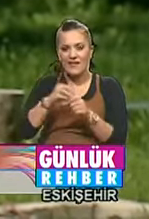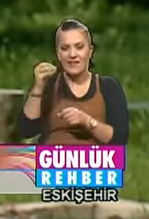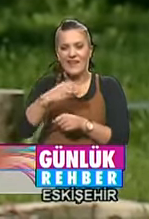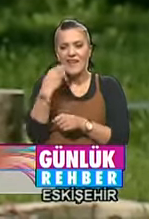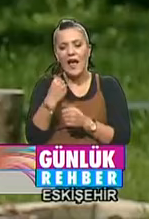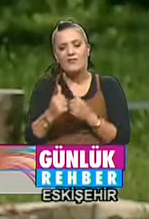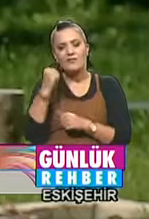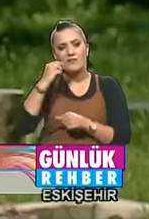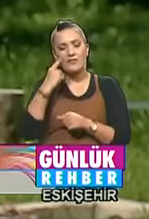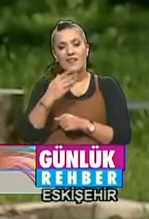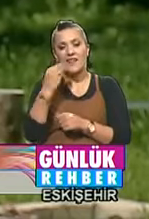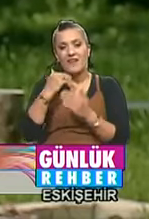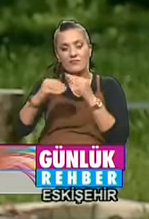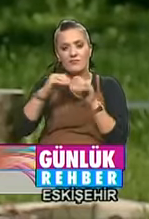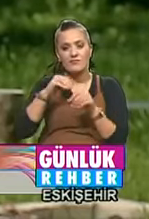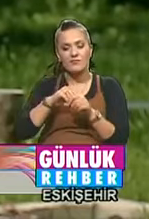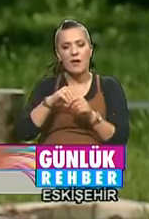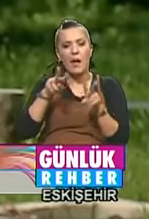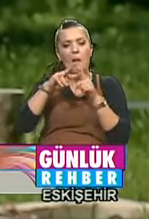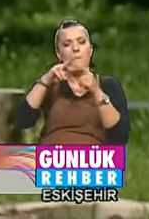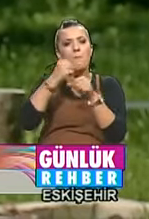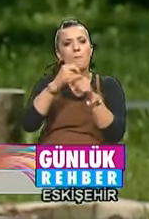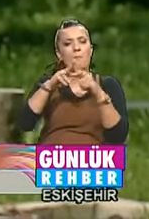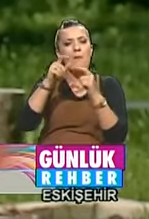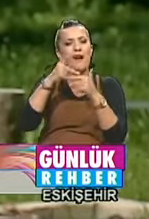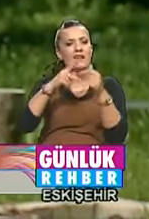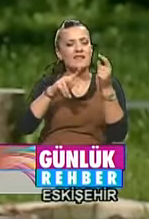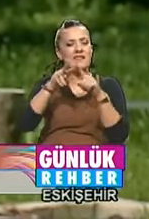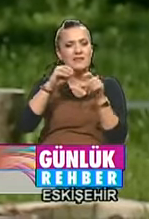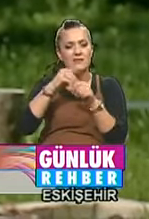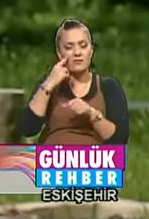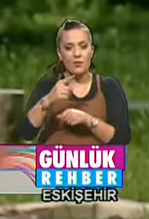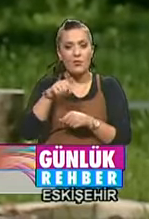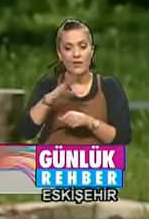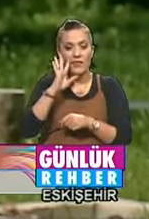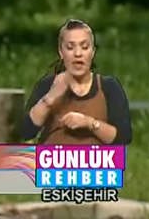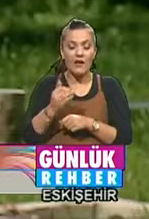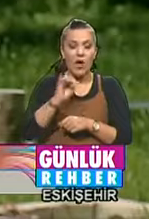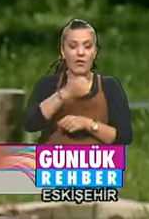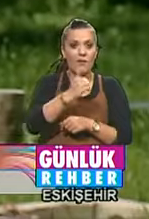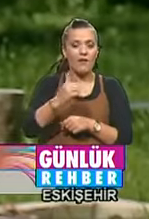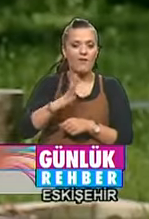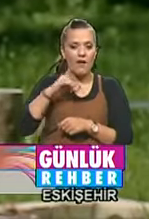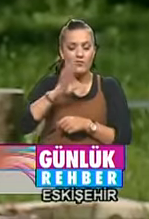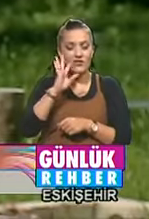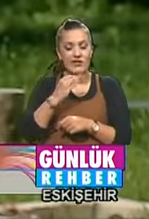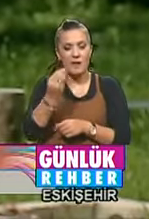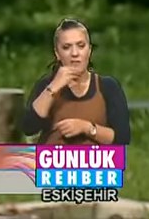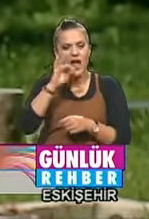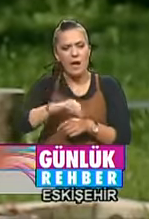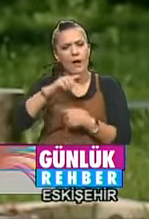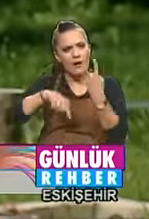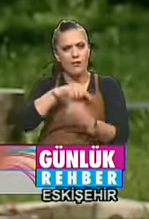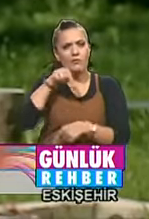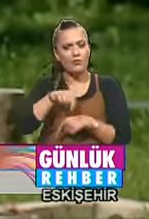gençliğimize. Gençliğimiz magazin kültürüyle besleneceğine, bu kadim değerlerle beslensin, bu cevherle beslensin. Hep zaten aradığımız kendi,